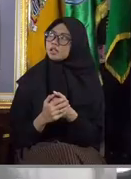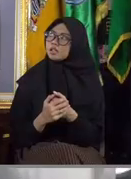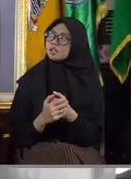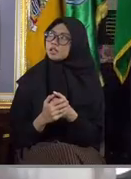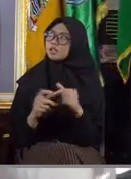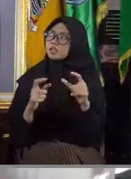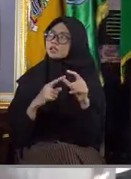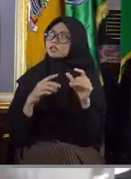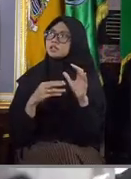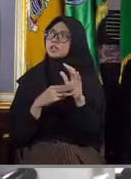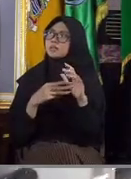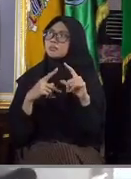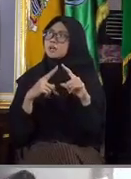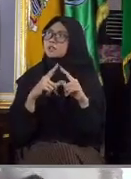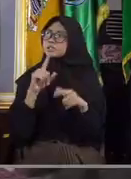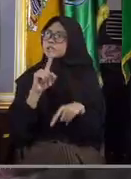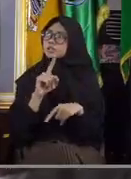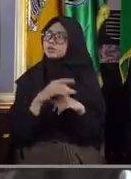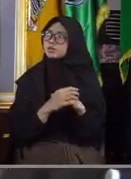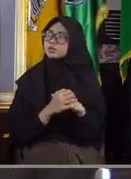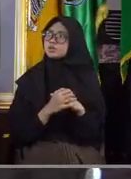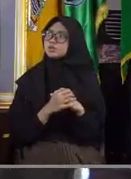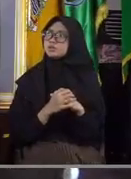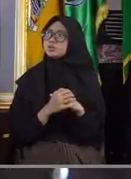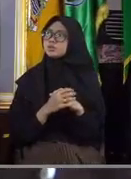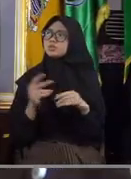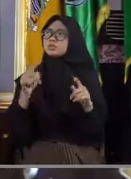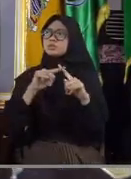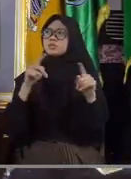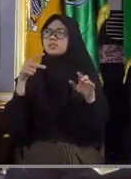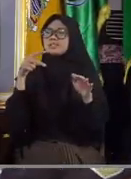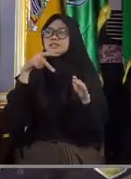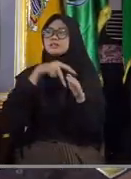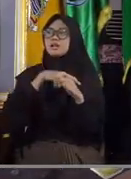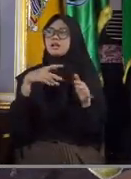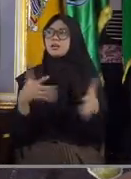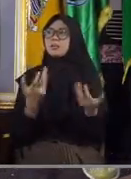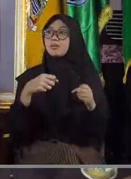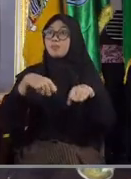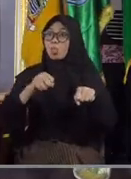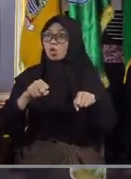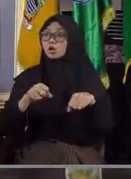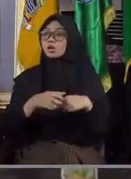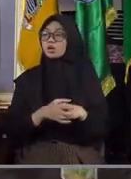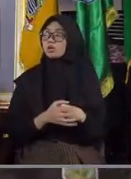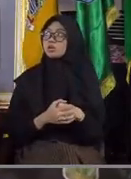hai SMA 1 Purwodadi kau sekolah naik sepeda pemurni berapa ya